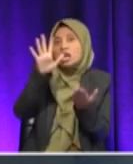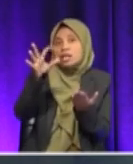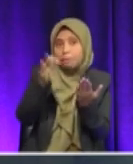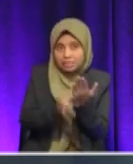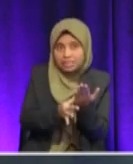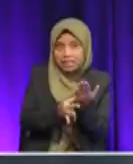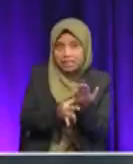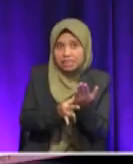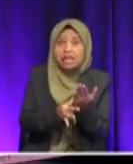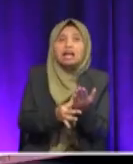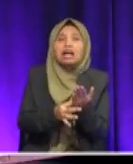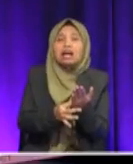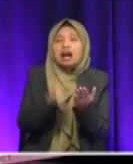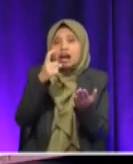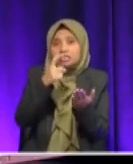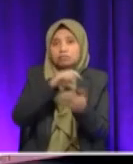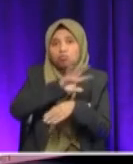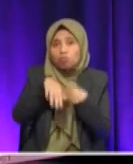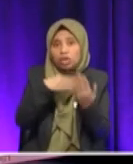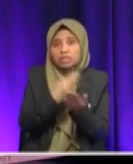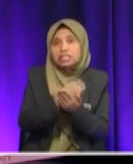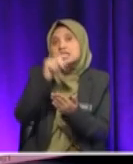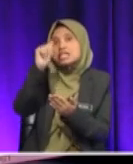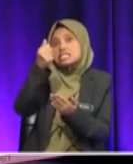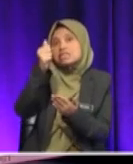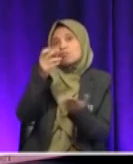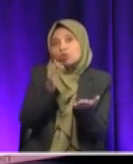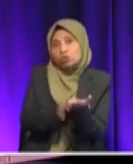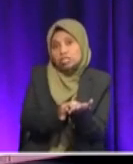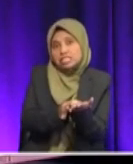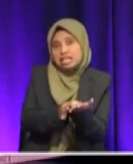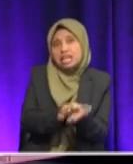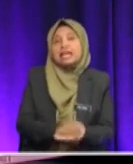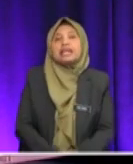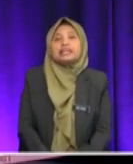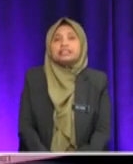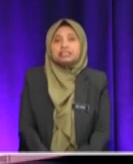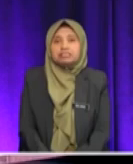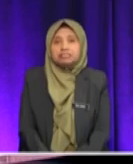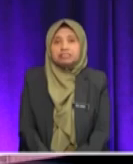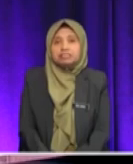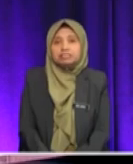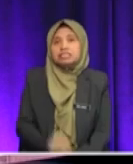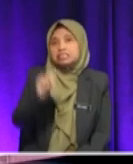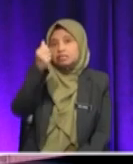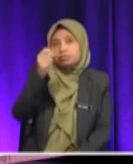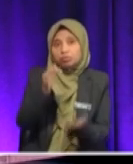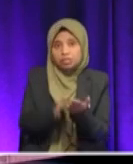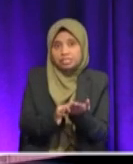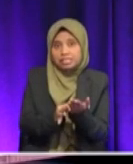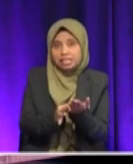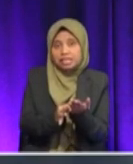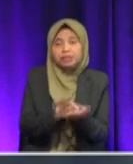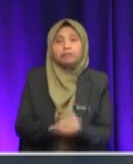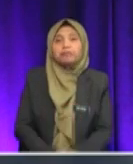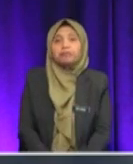kita udah baca sebelum nih kiri numbuhkan 10 sih terakhirnya cx-10c oke